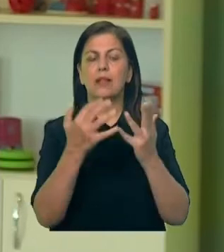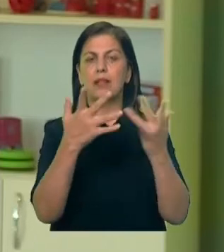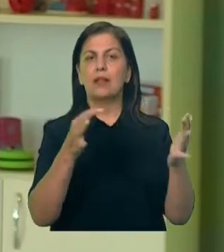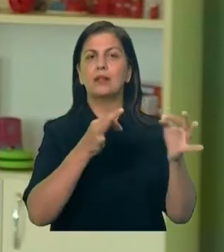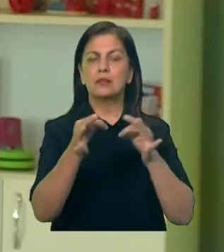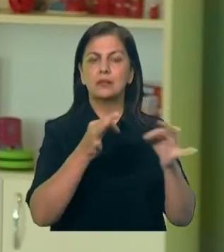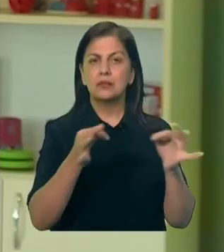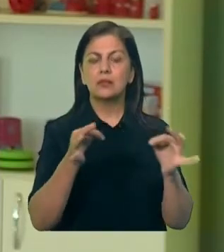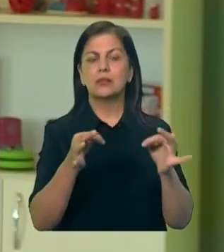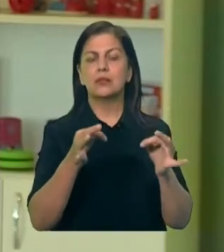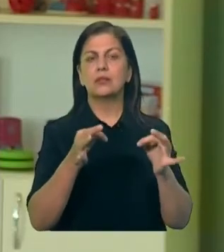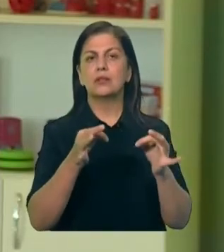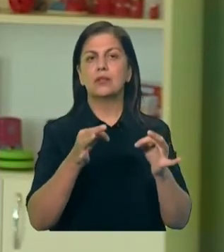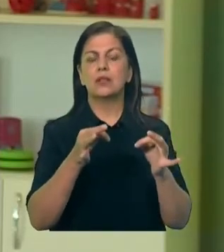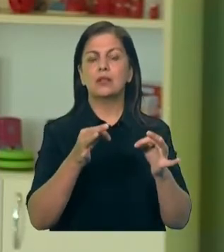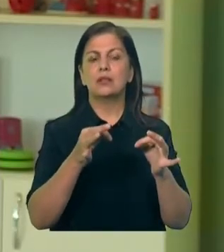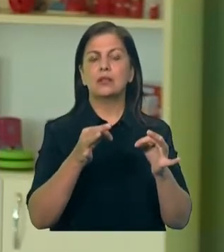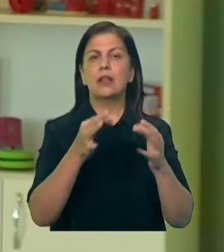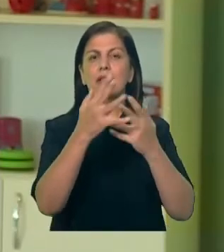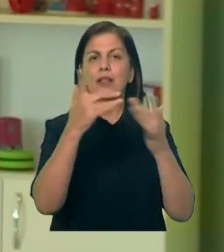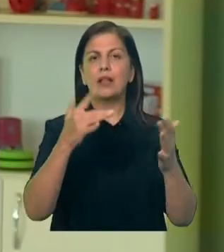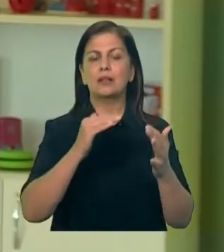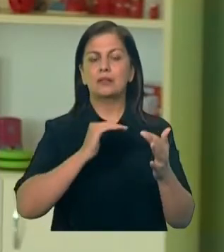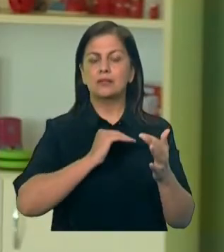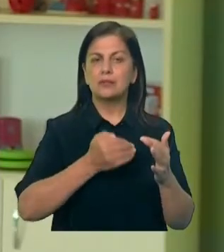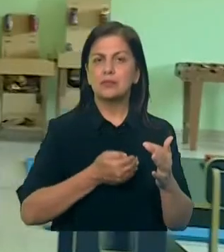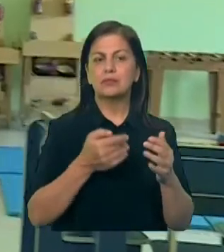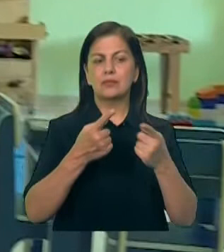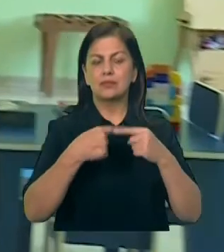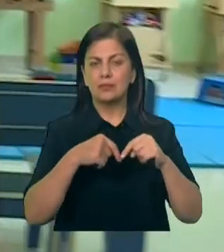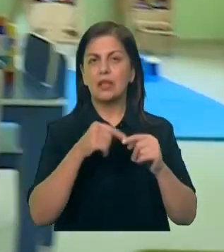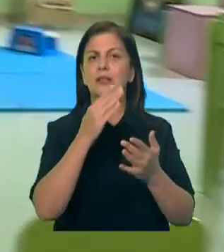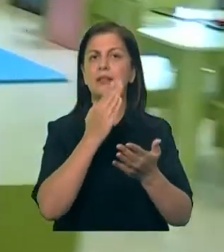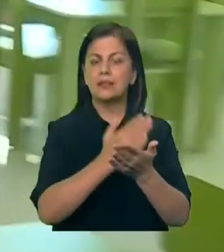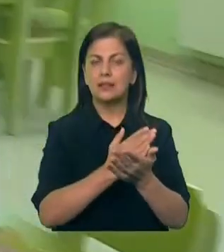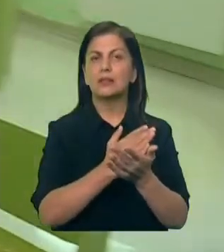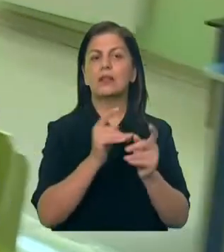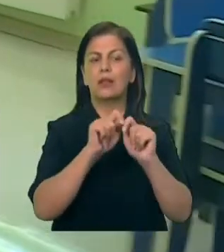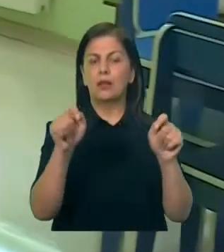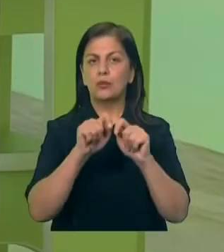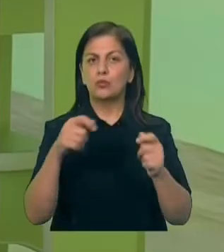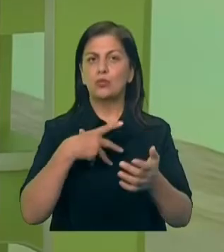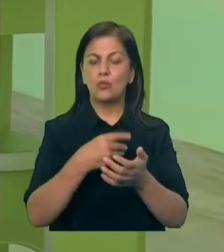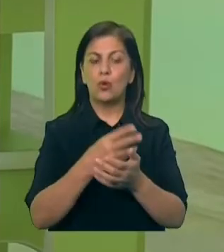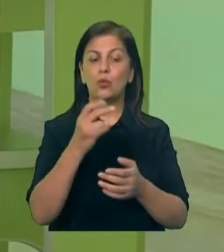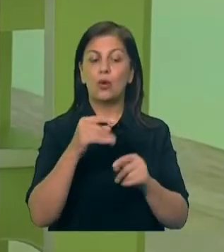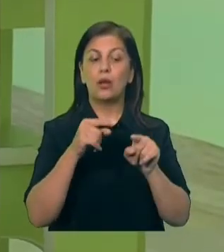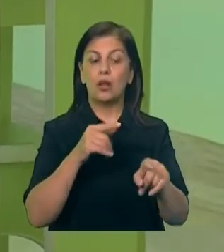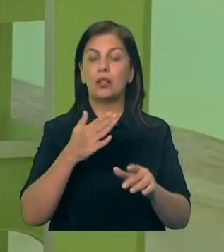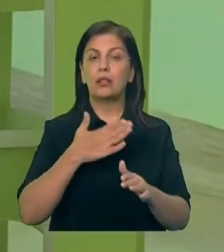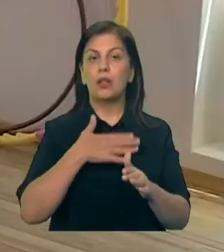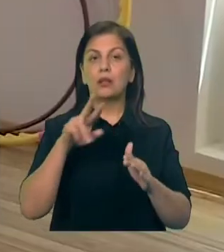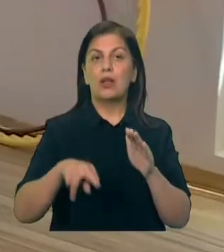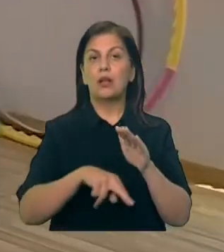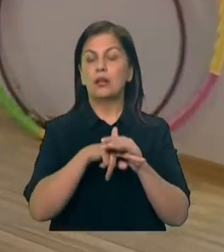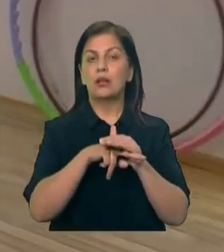bölgələrdə ixtisaslaşmış qeyri-hökumət təşkilatları tərəfindən belə günərzi qayğı xidmətləri göstərilir. Bu, sırf agentliyin tabeliyində olan